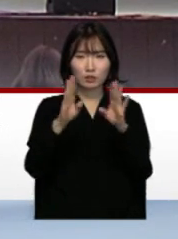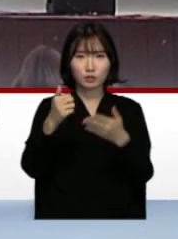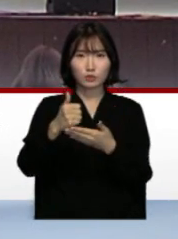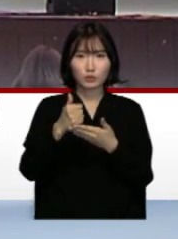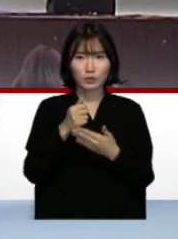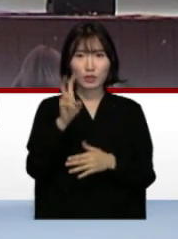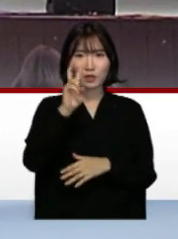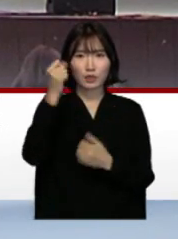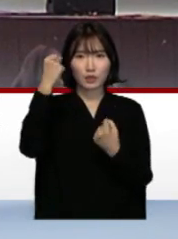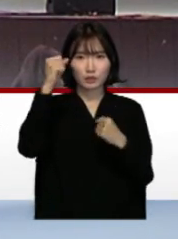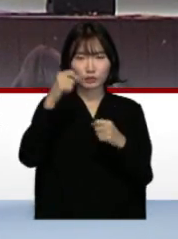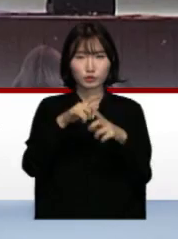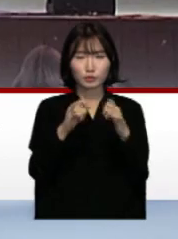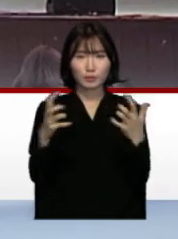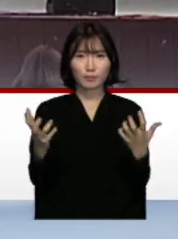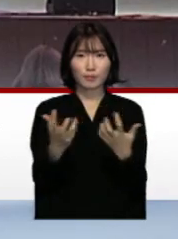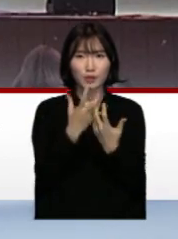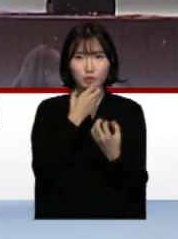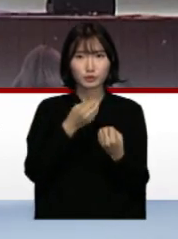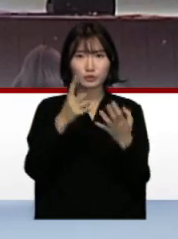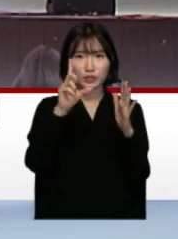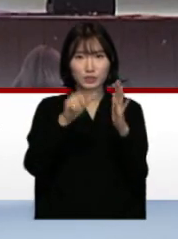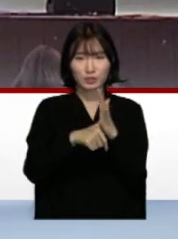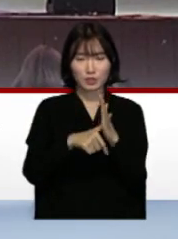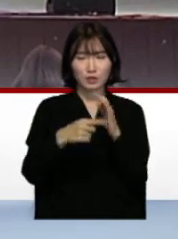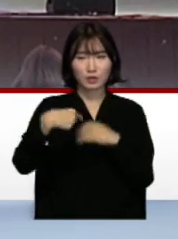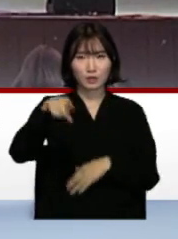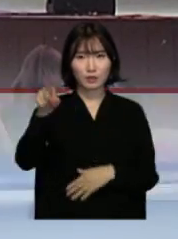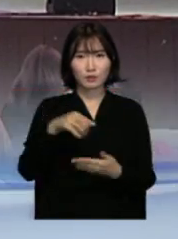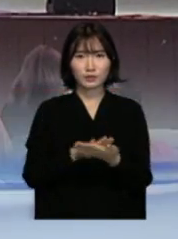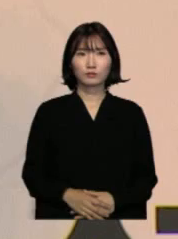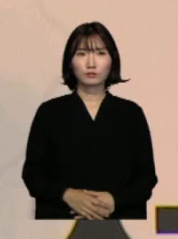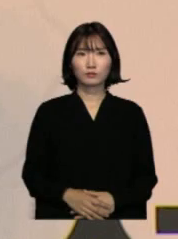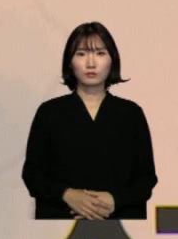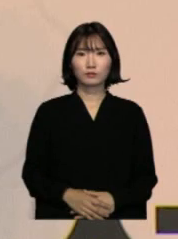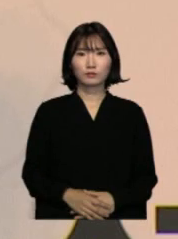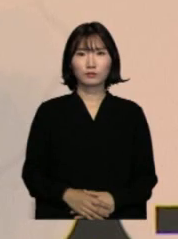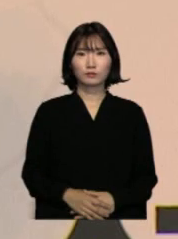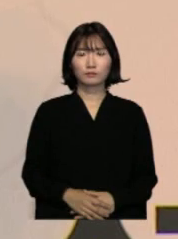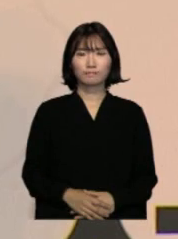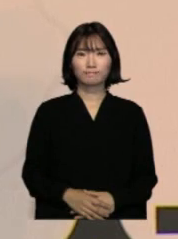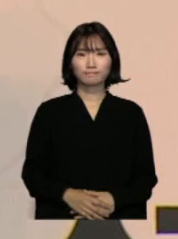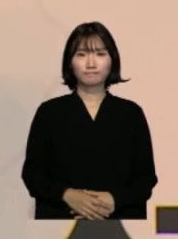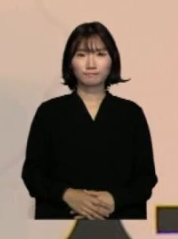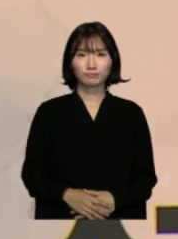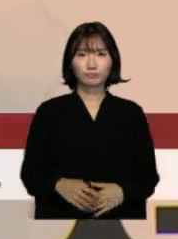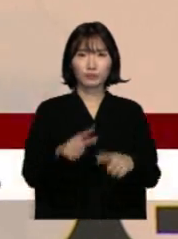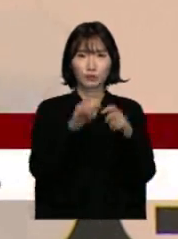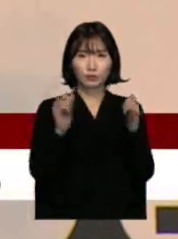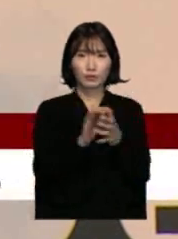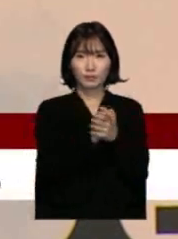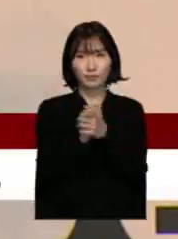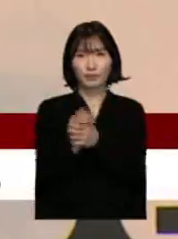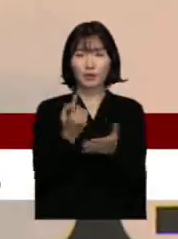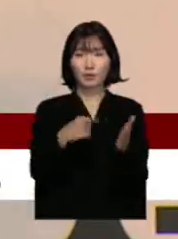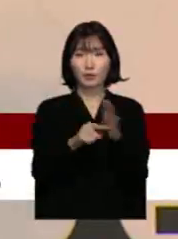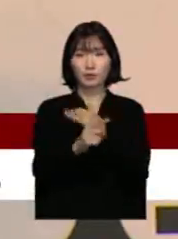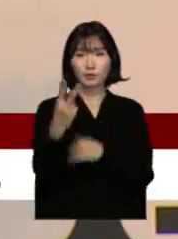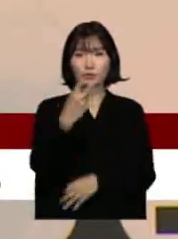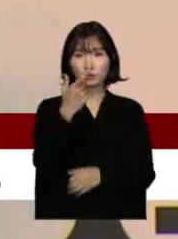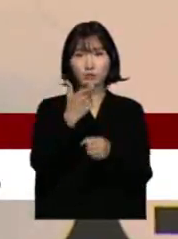주민들의 공연으로 꽉 찬 축제 현장. 조성엽 기자가 다녀왔습니다. 국민 화합을 위한